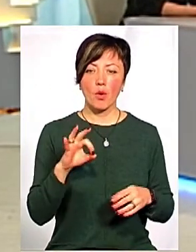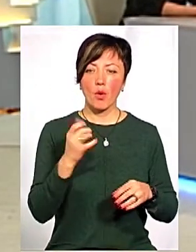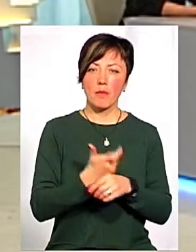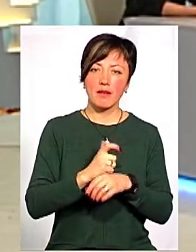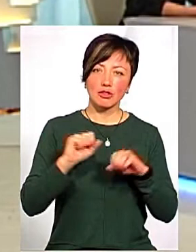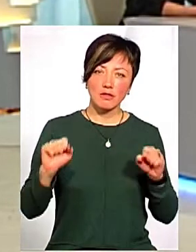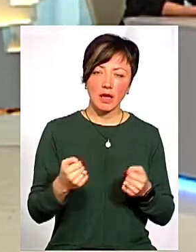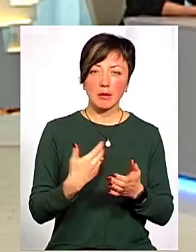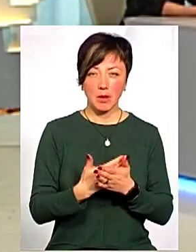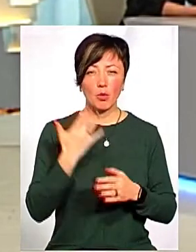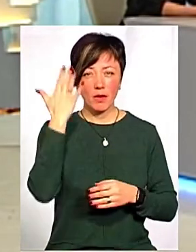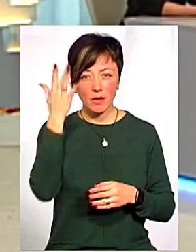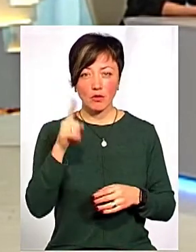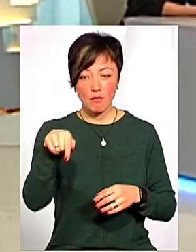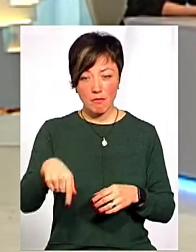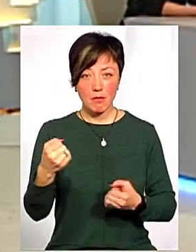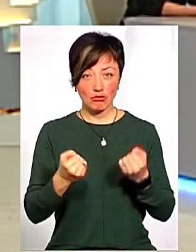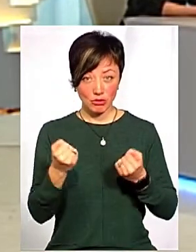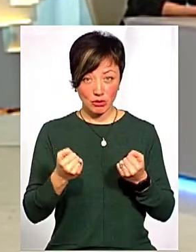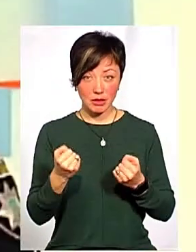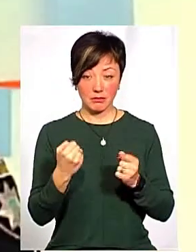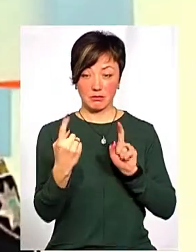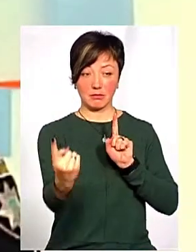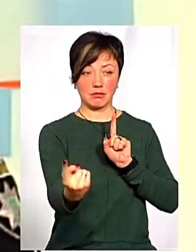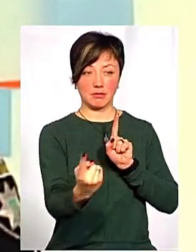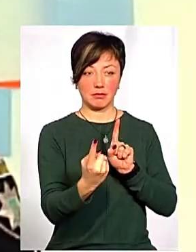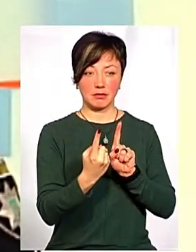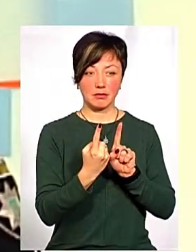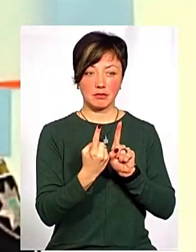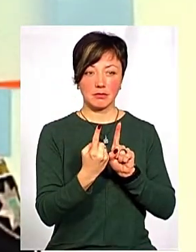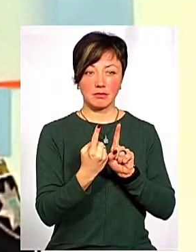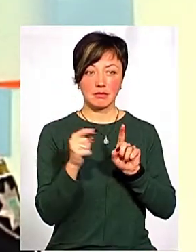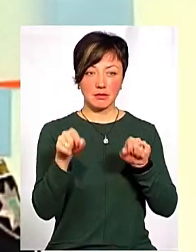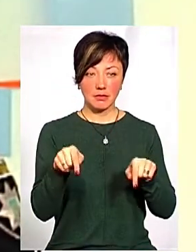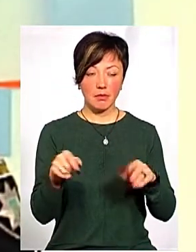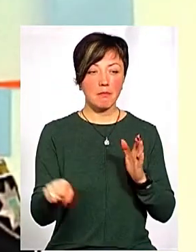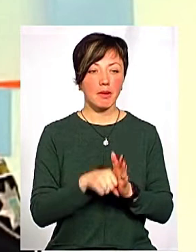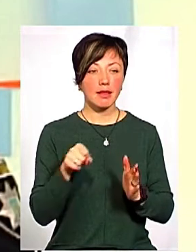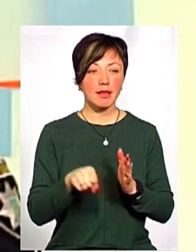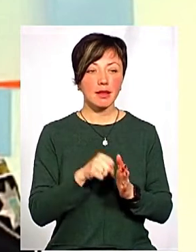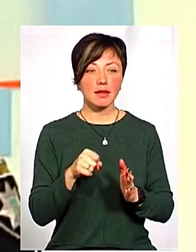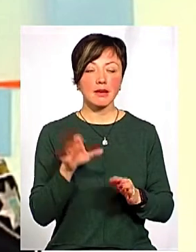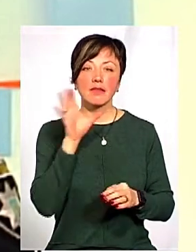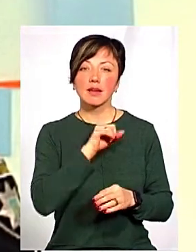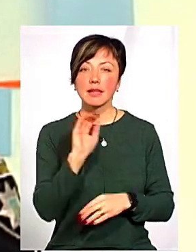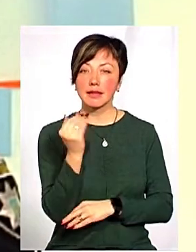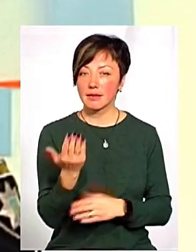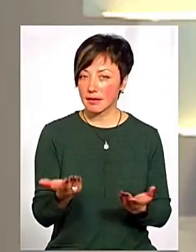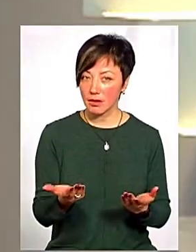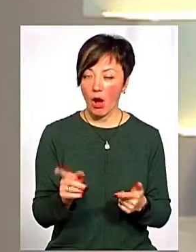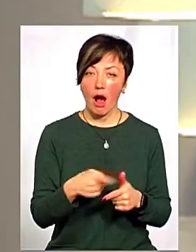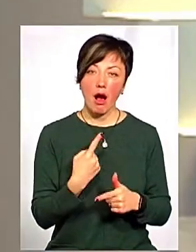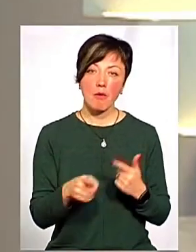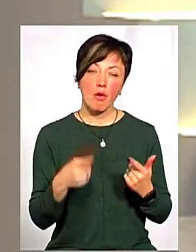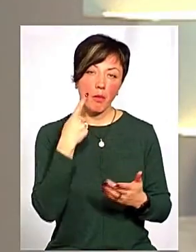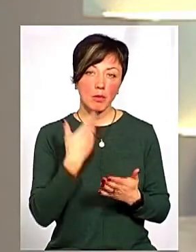перевищення швидкості, а представ собі, що в машині, яка їде напроти, їдуть бандити, які викрали дитину